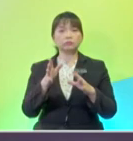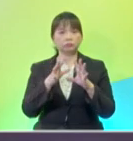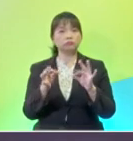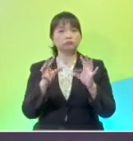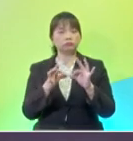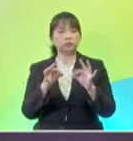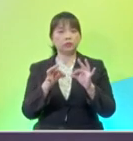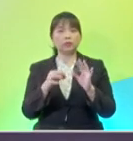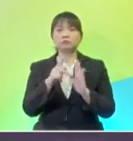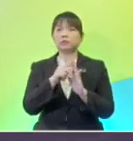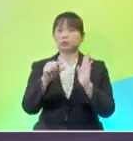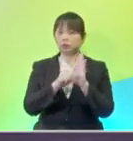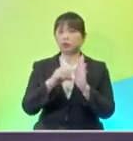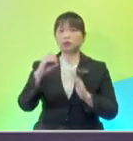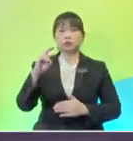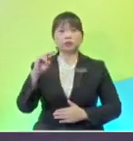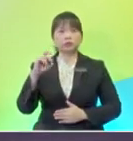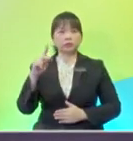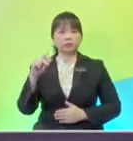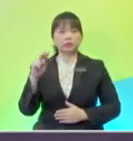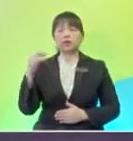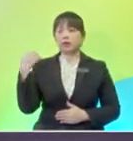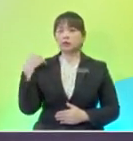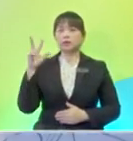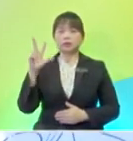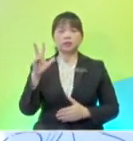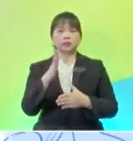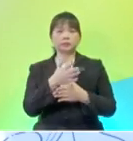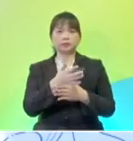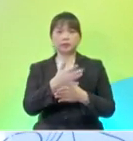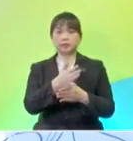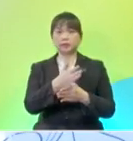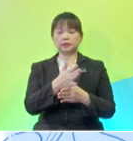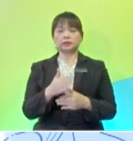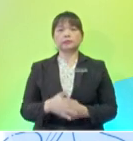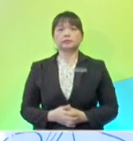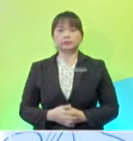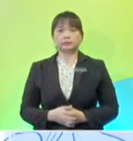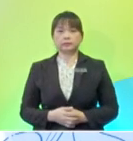ada tiga bagian Oke yaitu kepada Kak